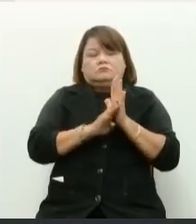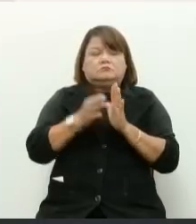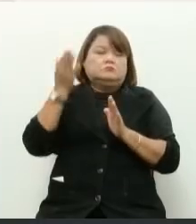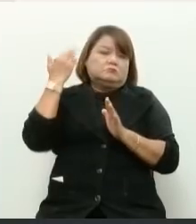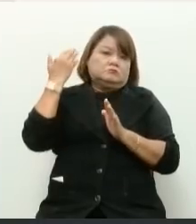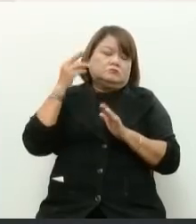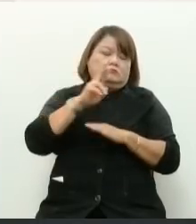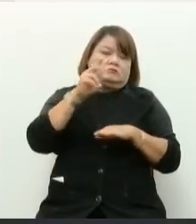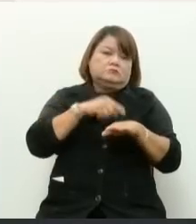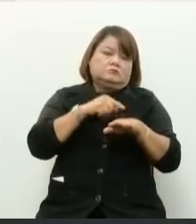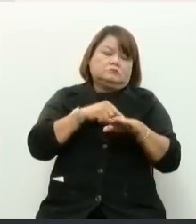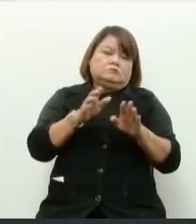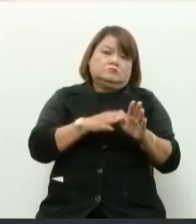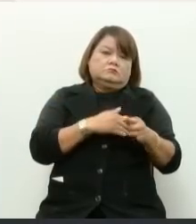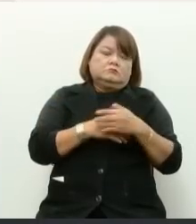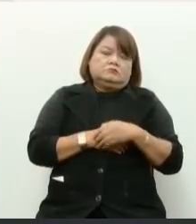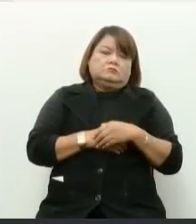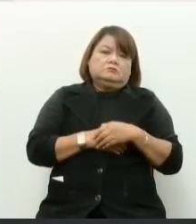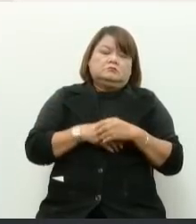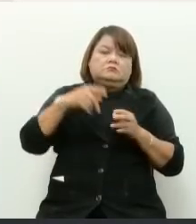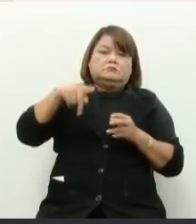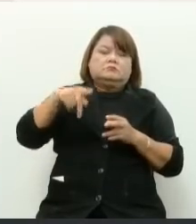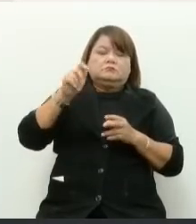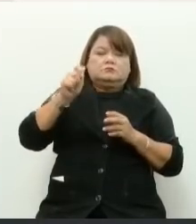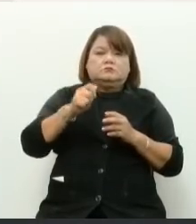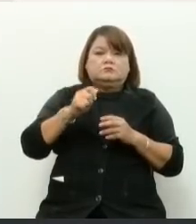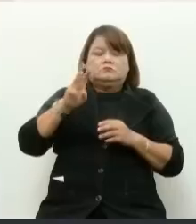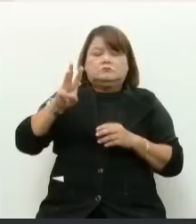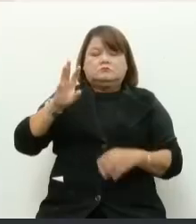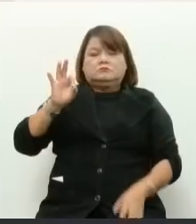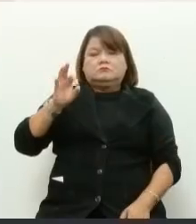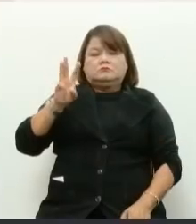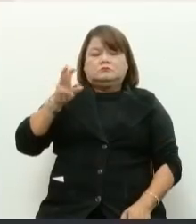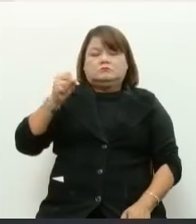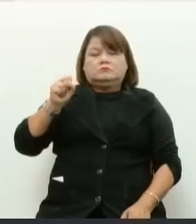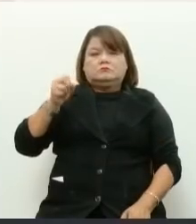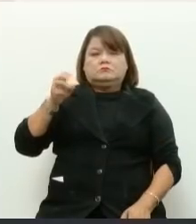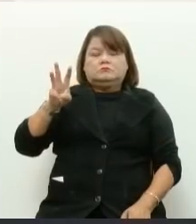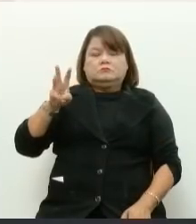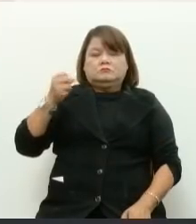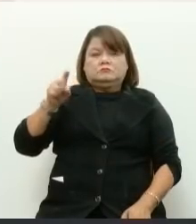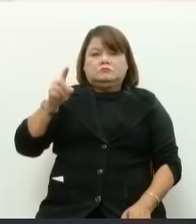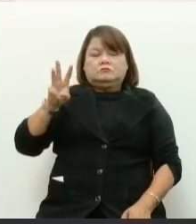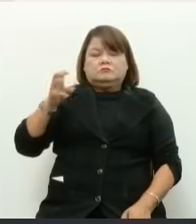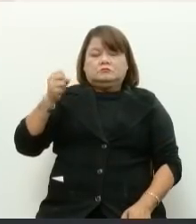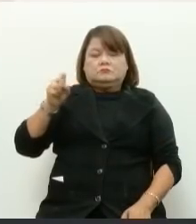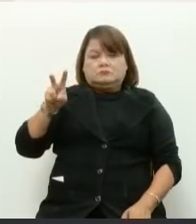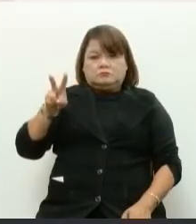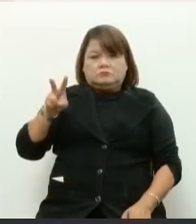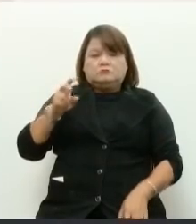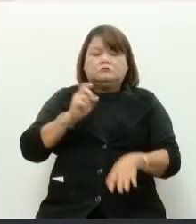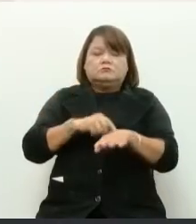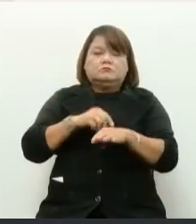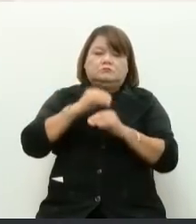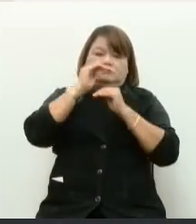ลาสักนานแต่ PA เนี่ยจริงๆแล้วใน V9 V10 V11 V12 เนี่ยเขียนระยะเวลาไว้แค่30วันหม